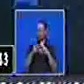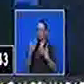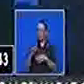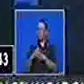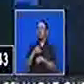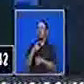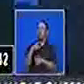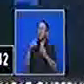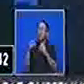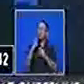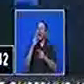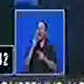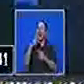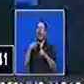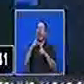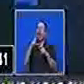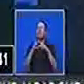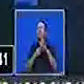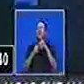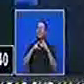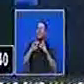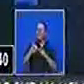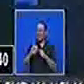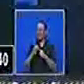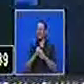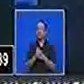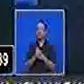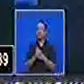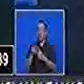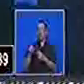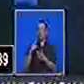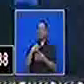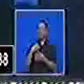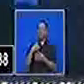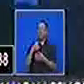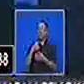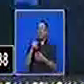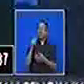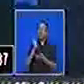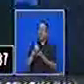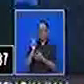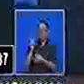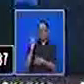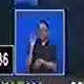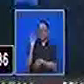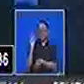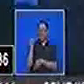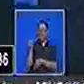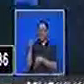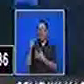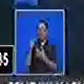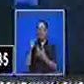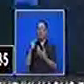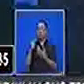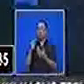Sebetulnya yang paling urgent untuk dibangun giant seawall atau tembok laut adalah